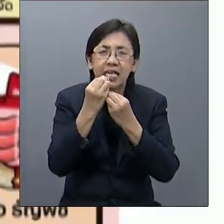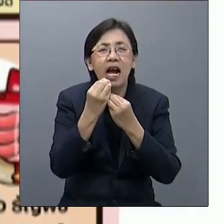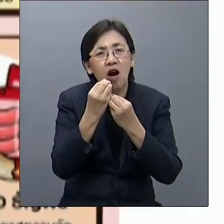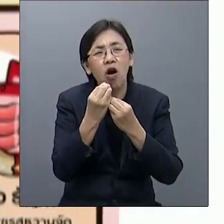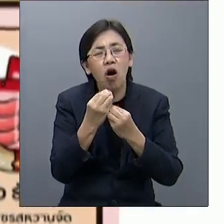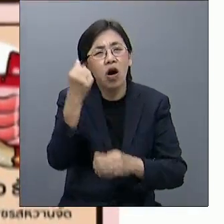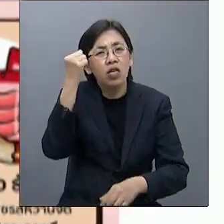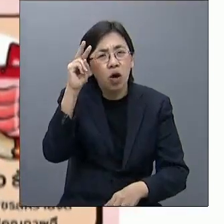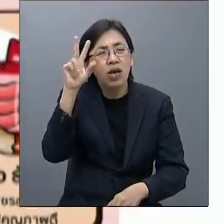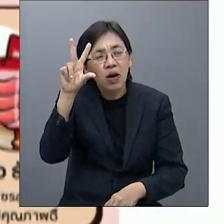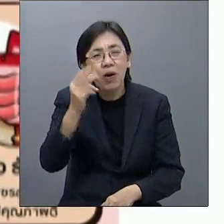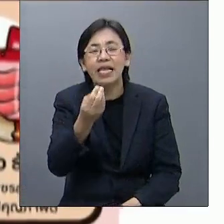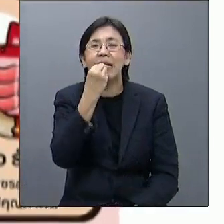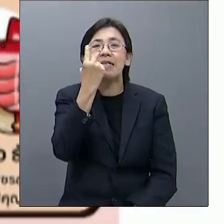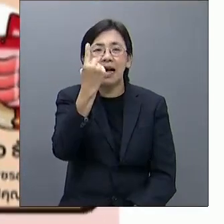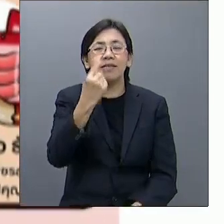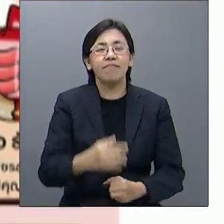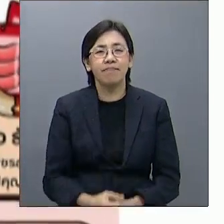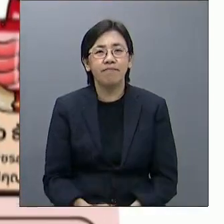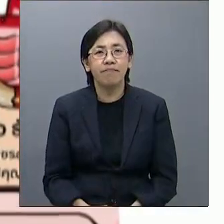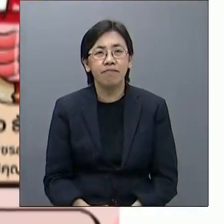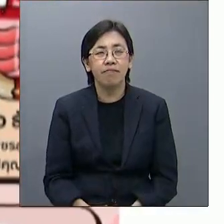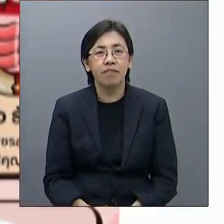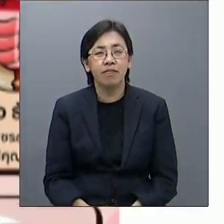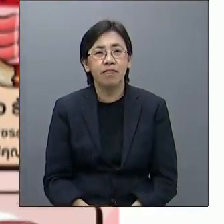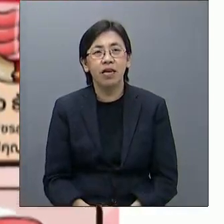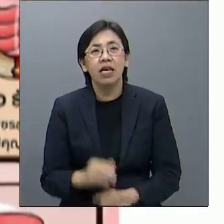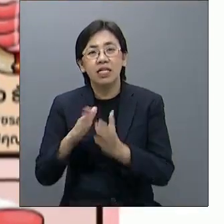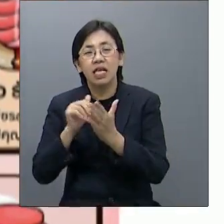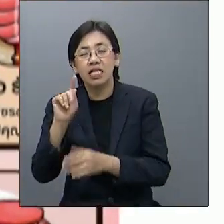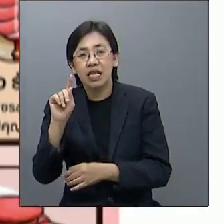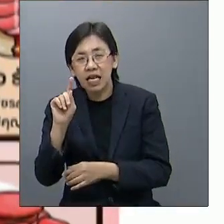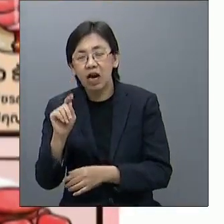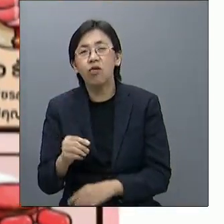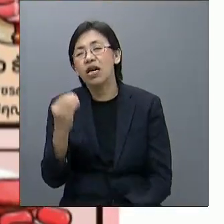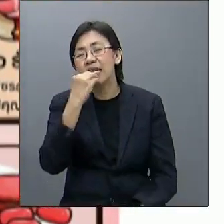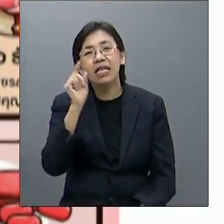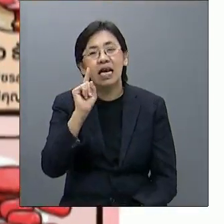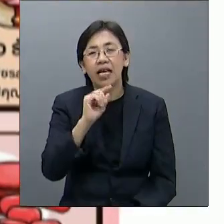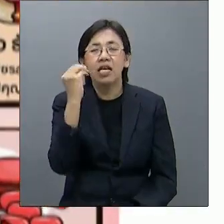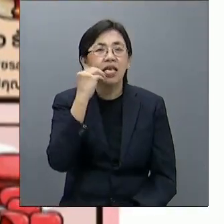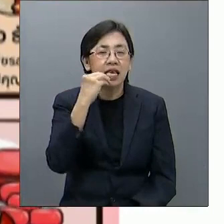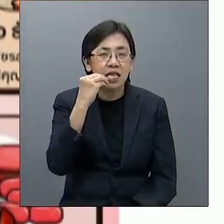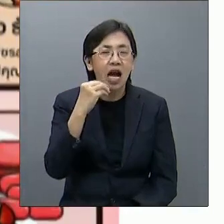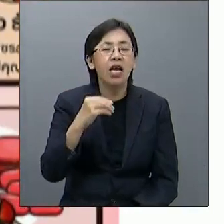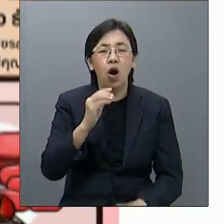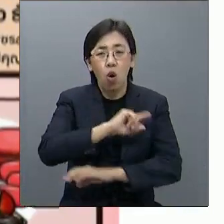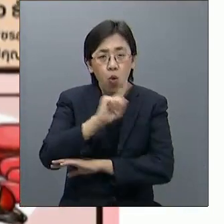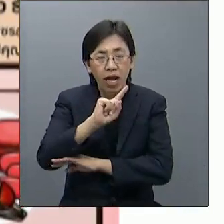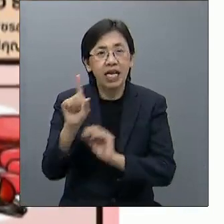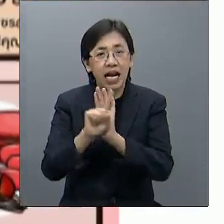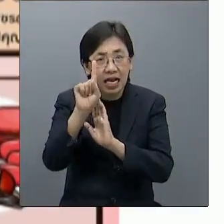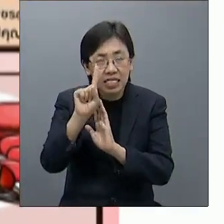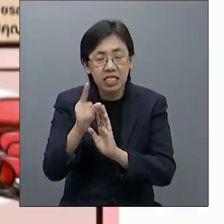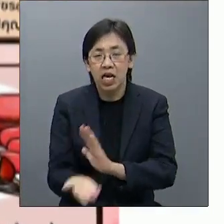3วันครั้งหนึ่งนะคะกับขนมที่อยู่ในเกณฑ์สีเขียวนะคะที่สามารถบริโภคได้วันละครั้งไม่เกิน2